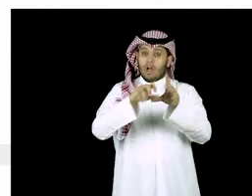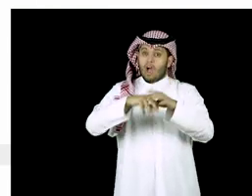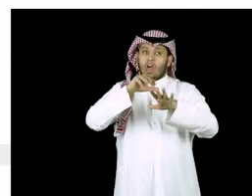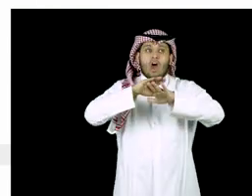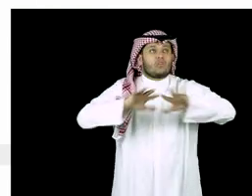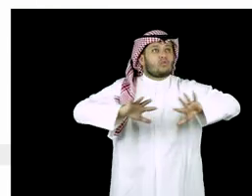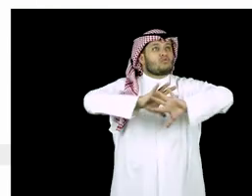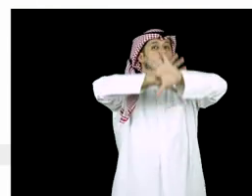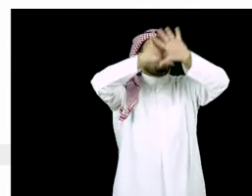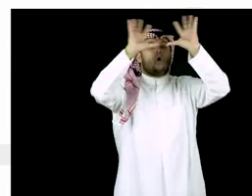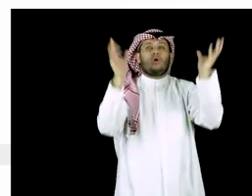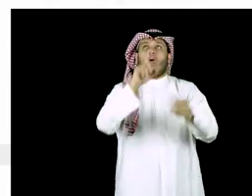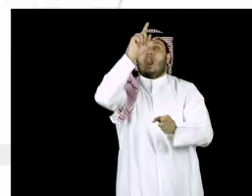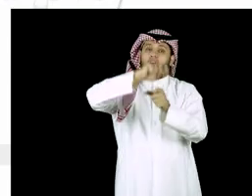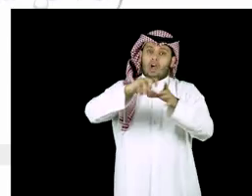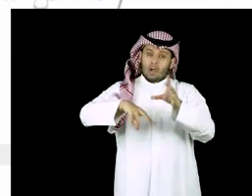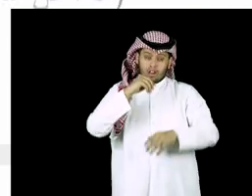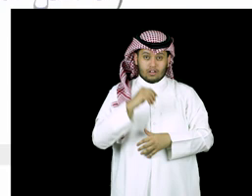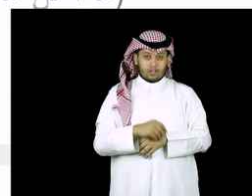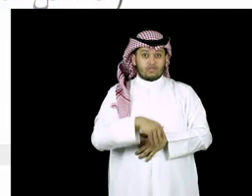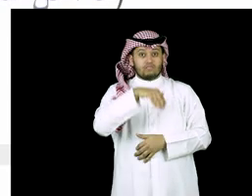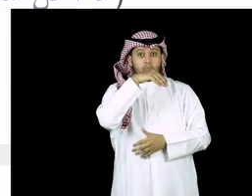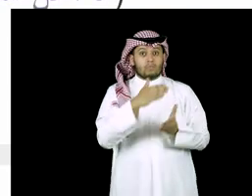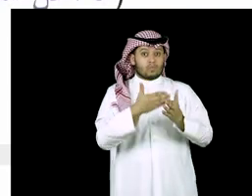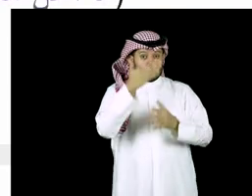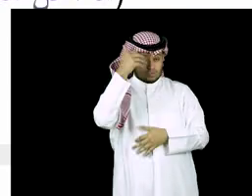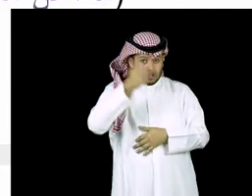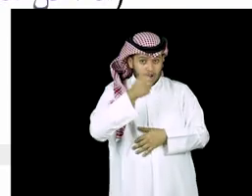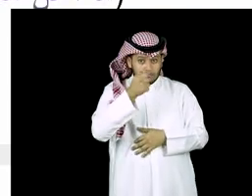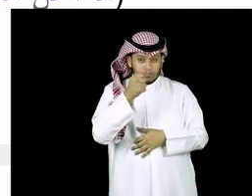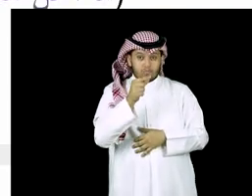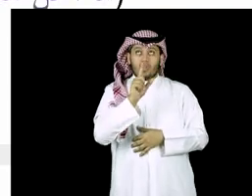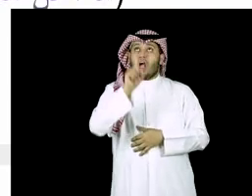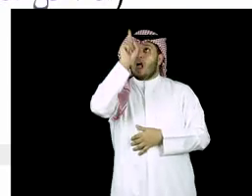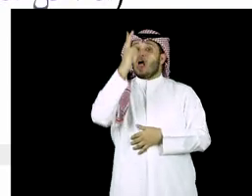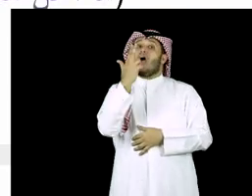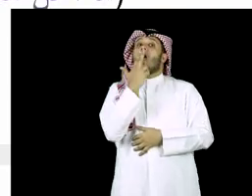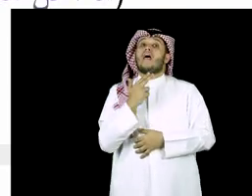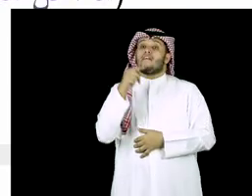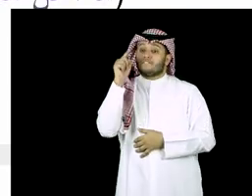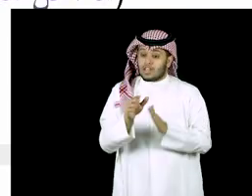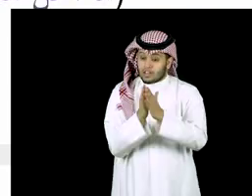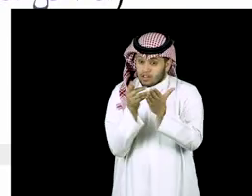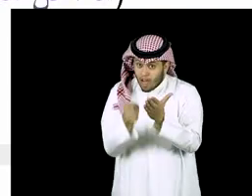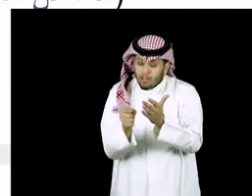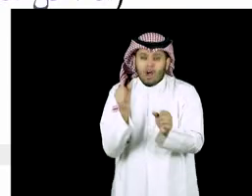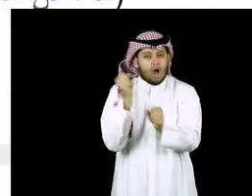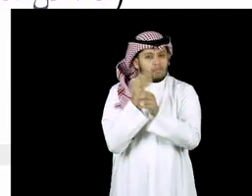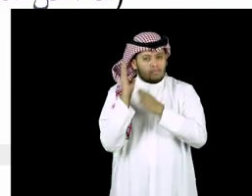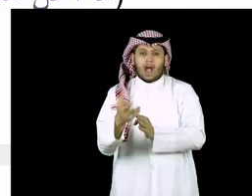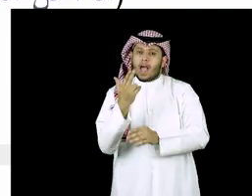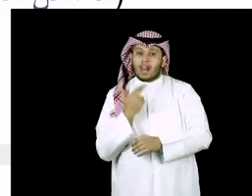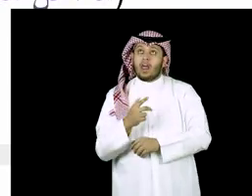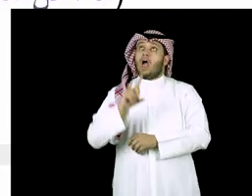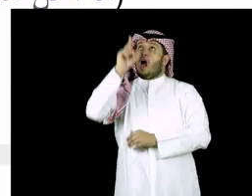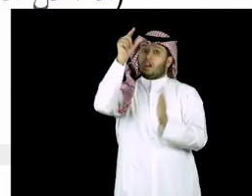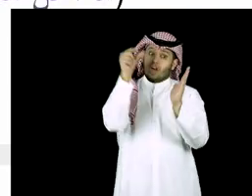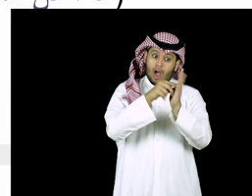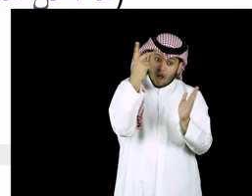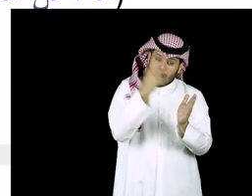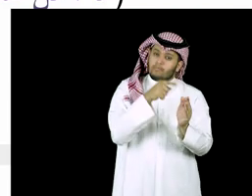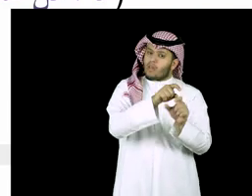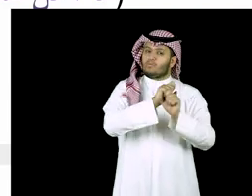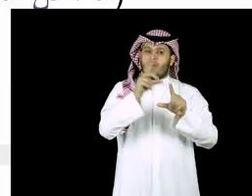جميعا. وقال صلى الله عليه وسلم: ما أحل الله في كتابه فهو حلال، وما حرم فهو